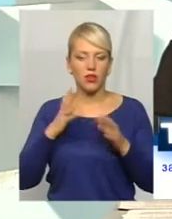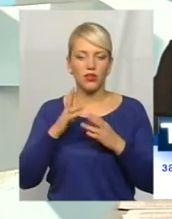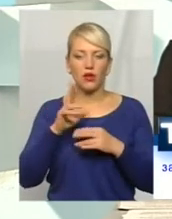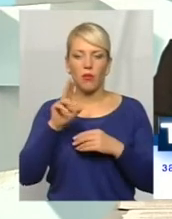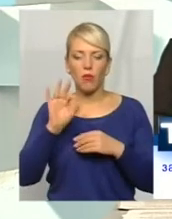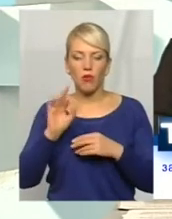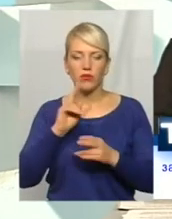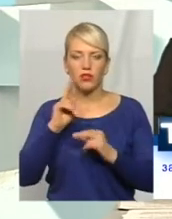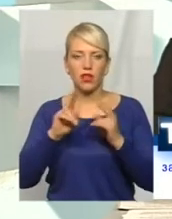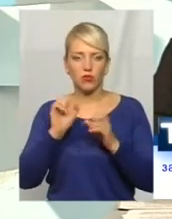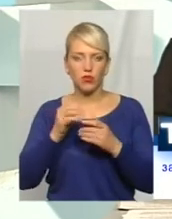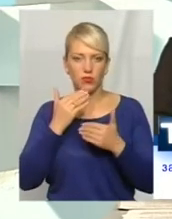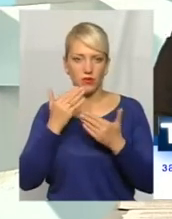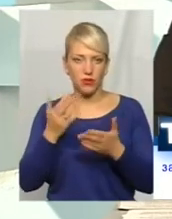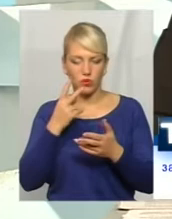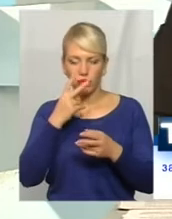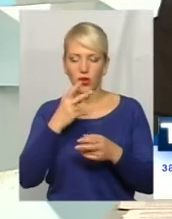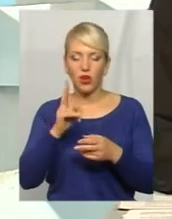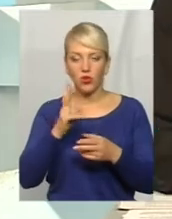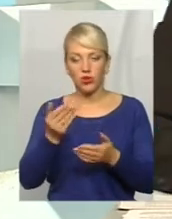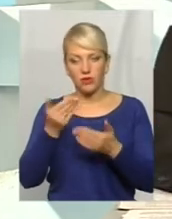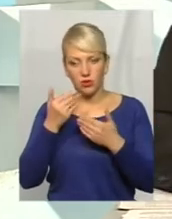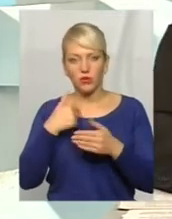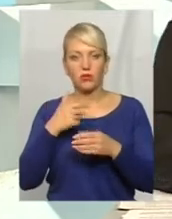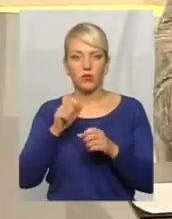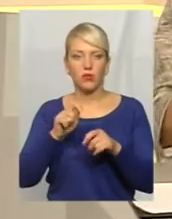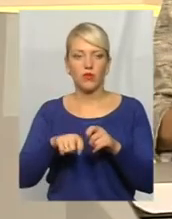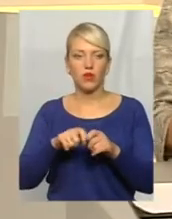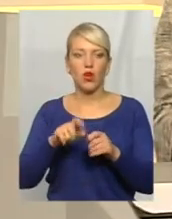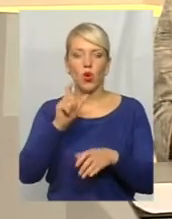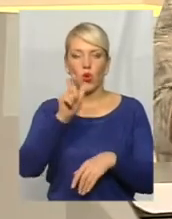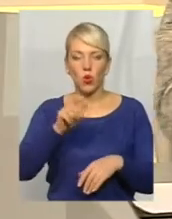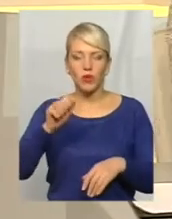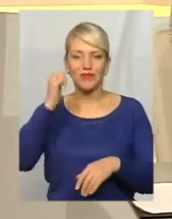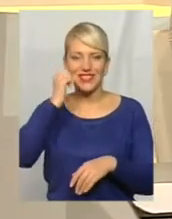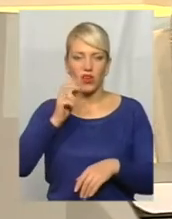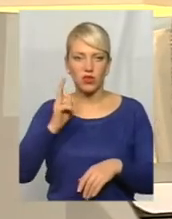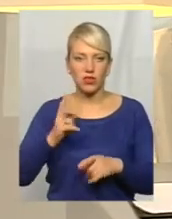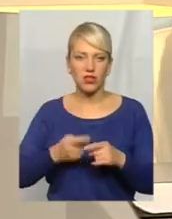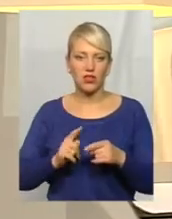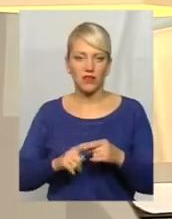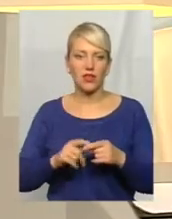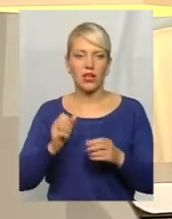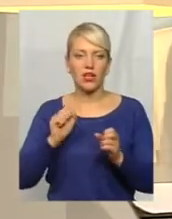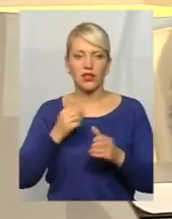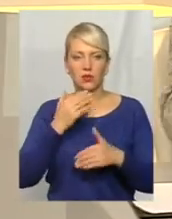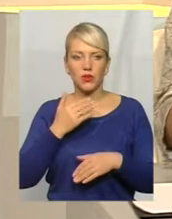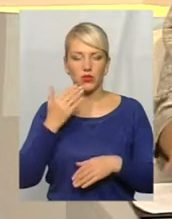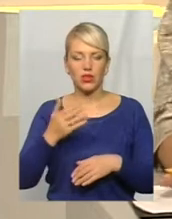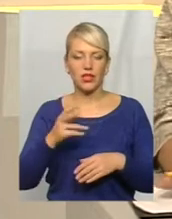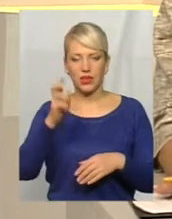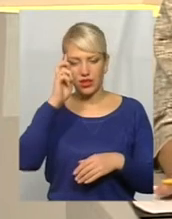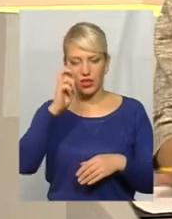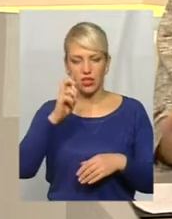зверненням можемо це... Тобто мешканцю наші... Старокостянтинова треба звернутися в Держпродспоживслужбу або на сайті, або